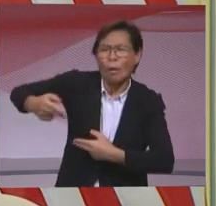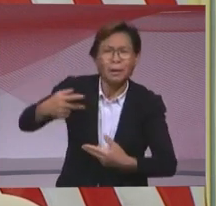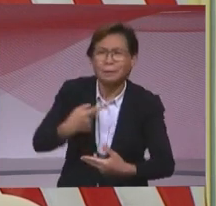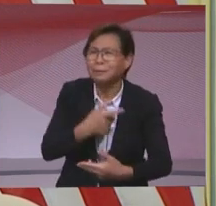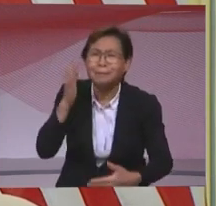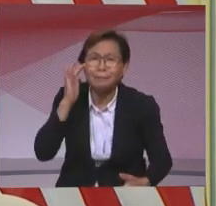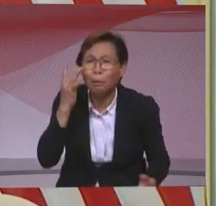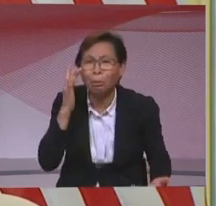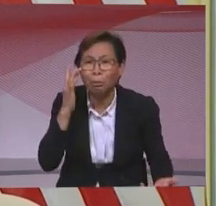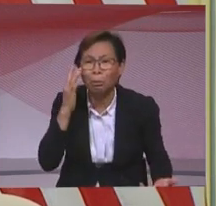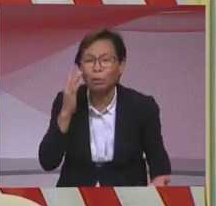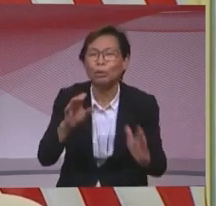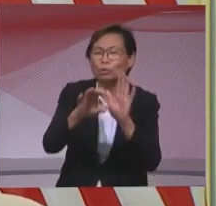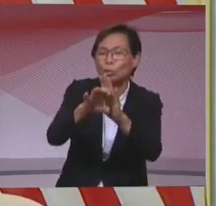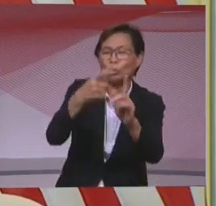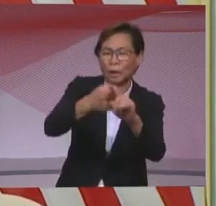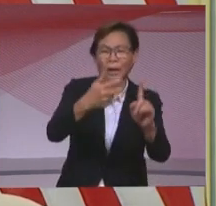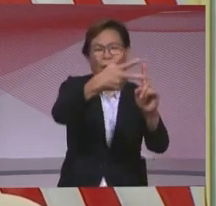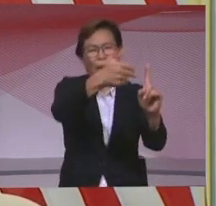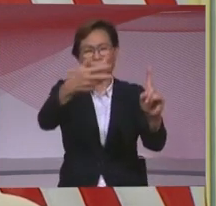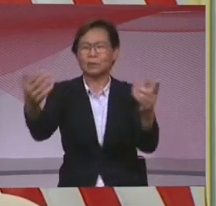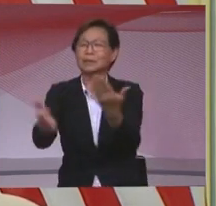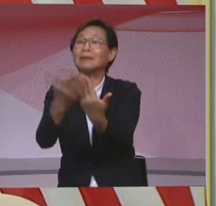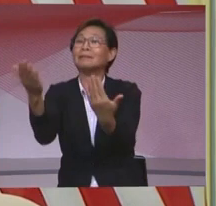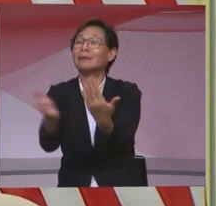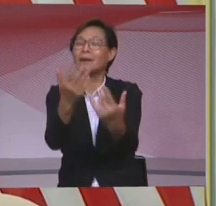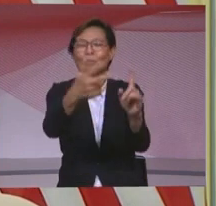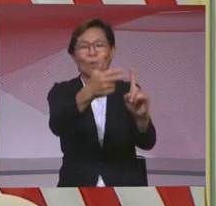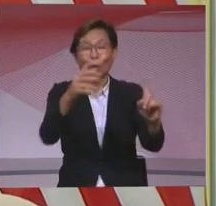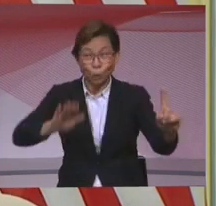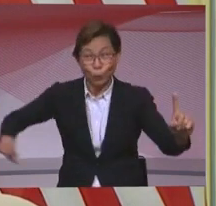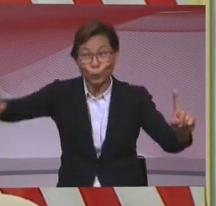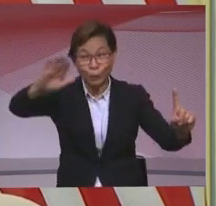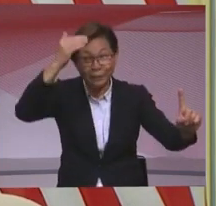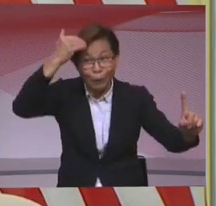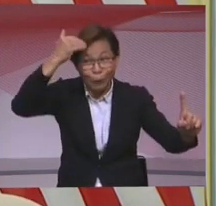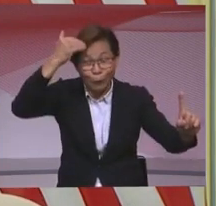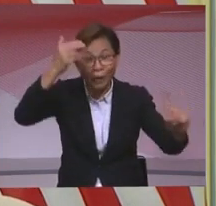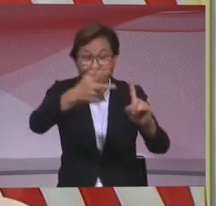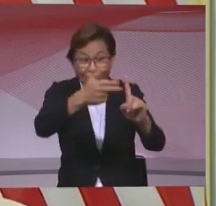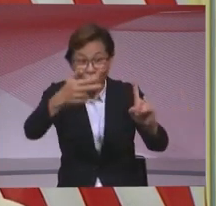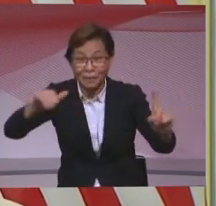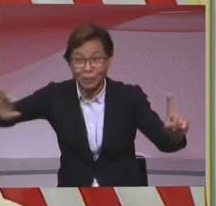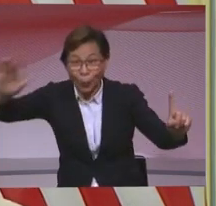Katakan daripada Indonesia sebagai contoh. Yang paling mudah kita ramai tahu di Indonesia itu di mana.